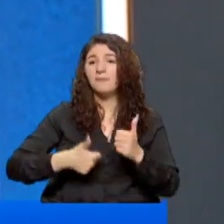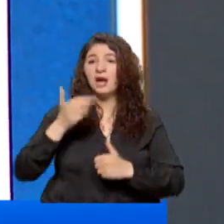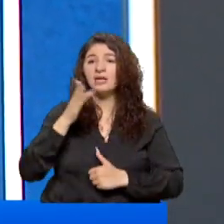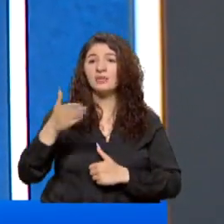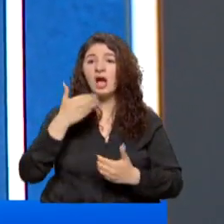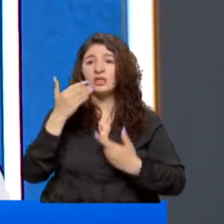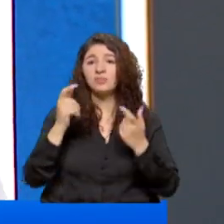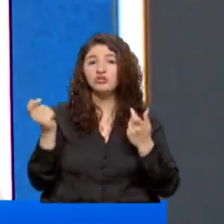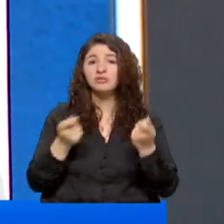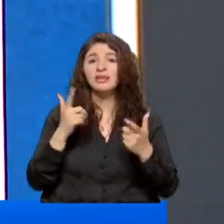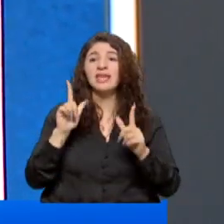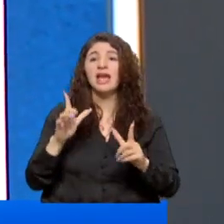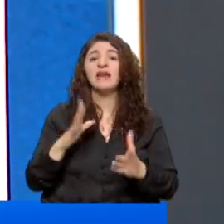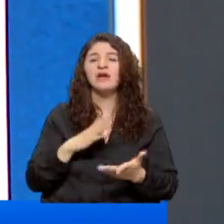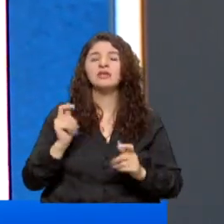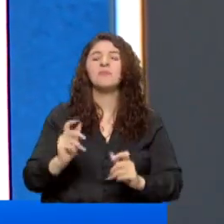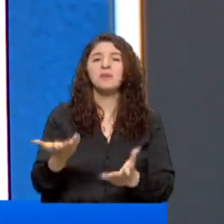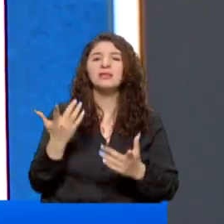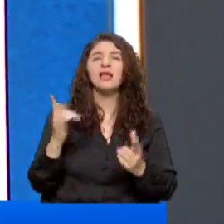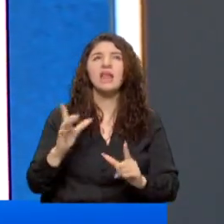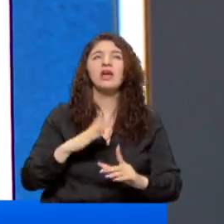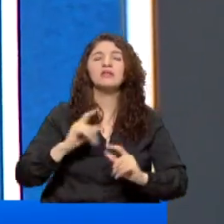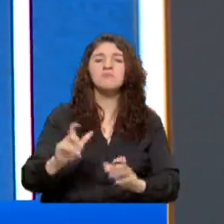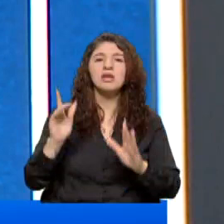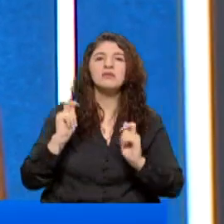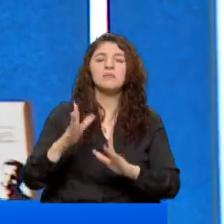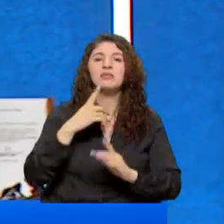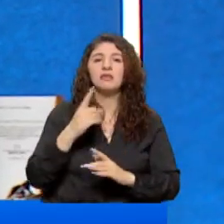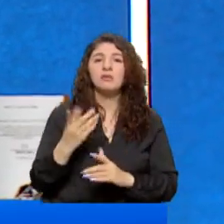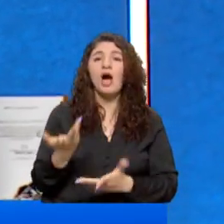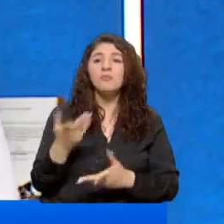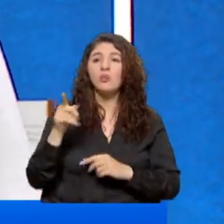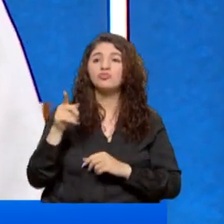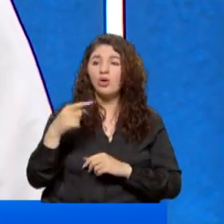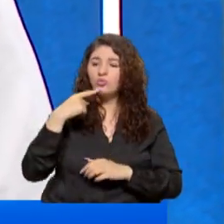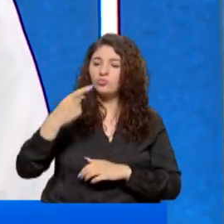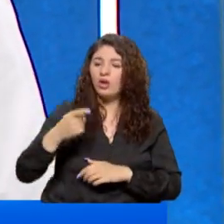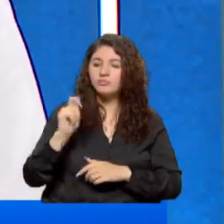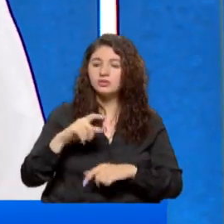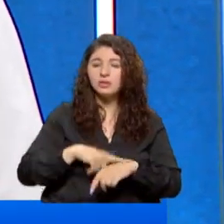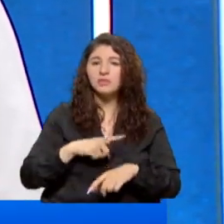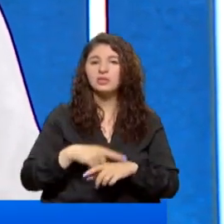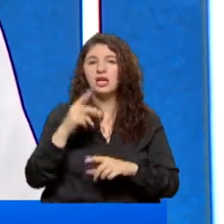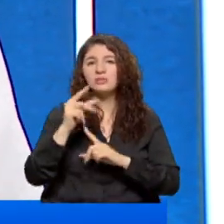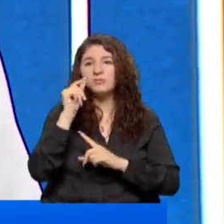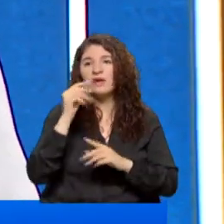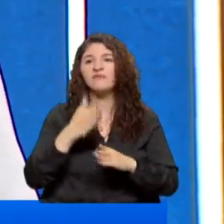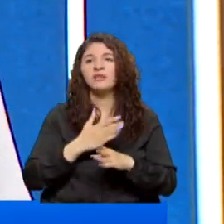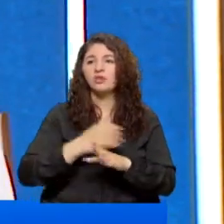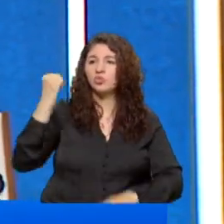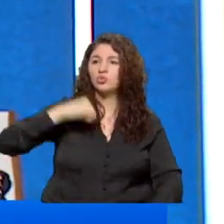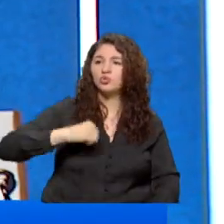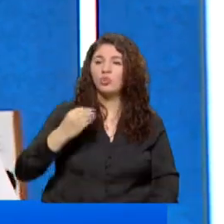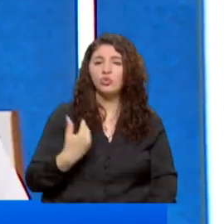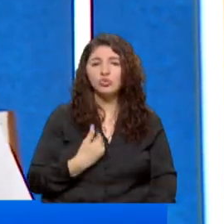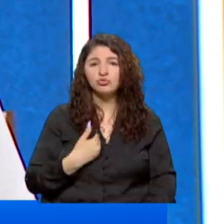Bakanlara gidip anlatmaya çalışıyorum Ne gerek var yapmayın Ne gerek var yapmayın dediğimiz ama bundan söylendiği zamanda İsmail Bey vatan haini ilan